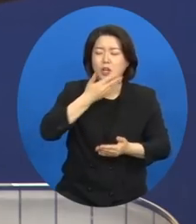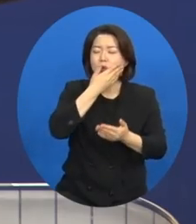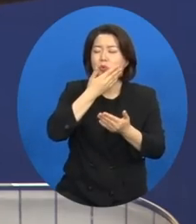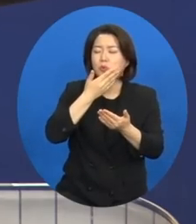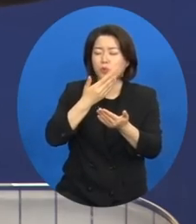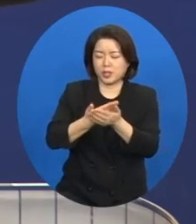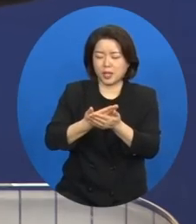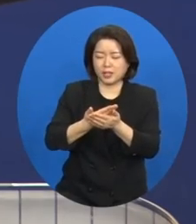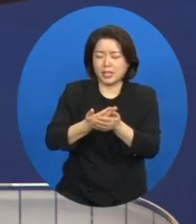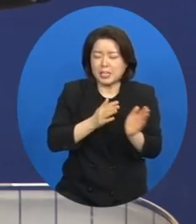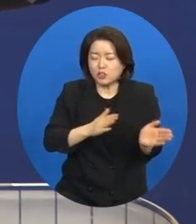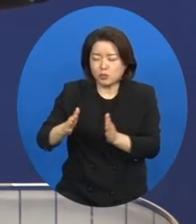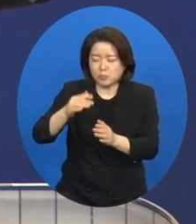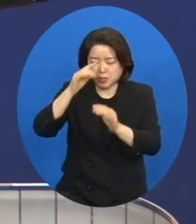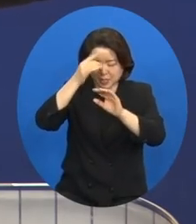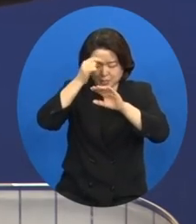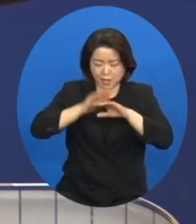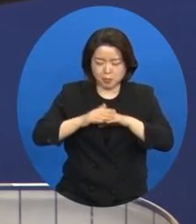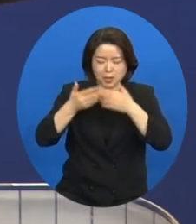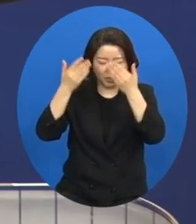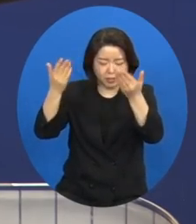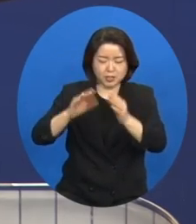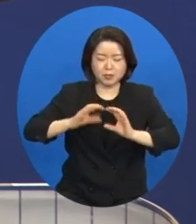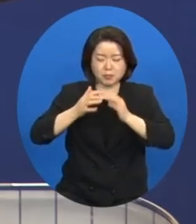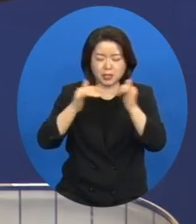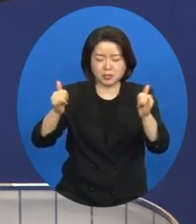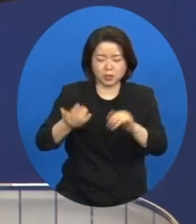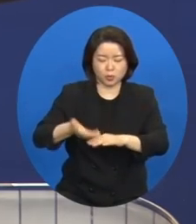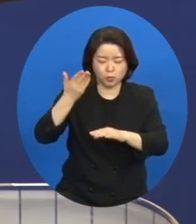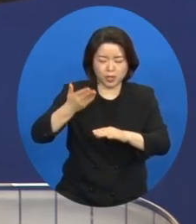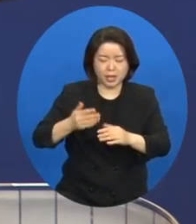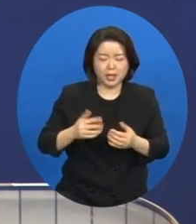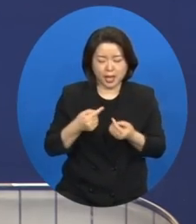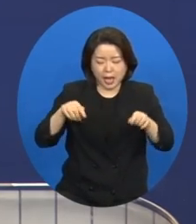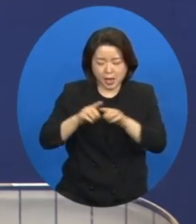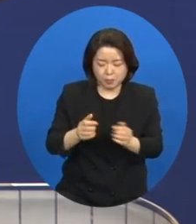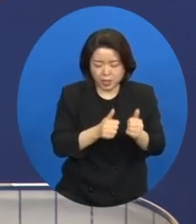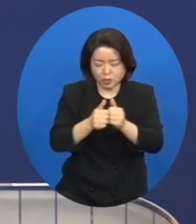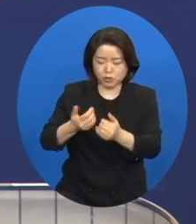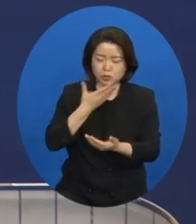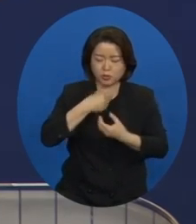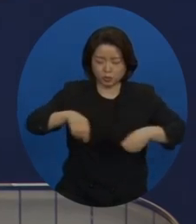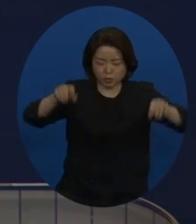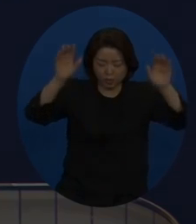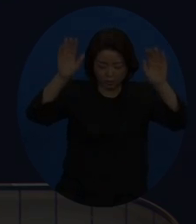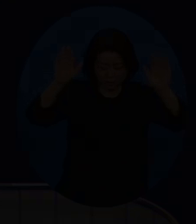예비된 백성들 가운데 이제부터 영원토록 함께 하시기를 간절히 축원하옵나이다. 아멘.